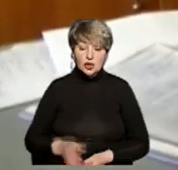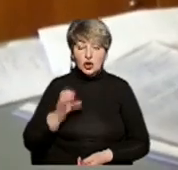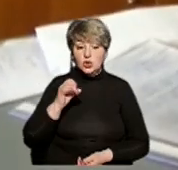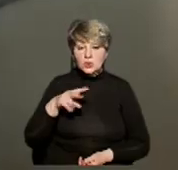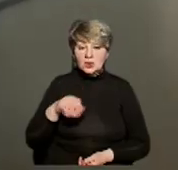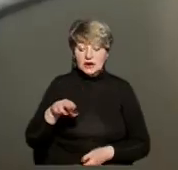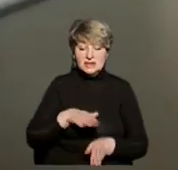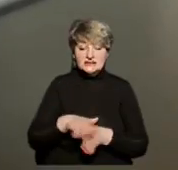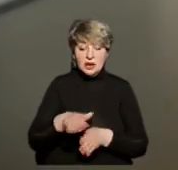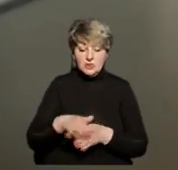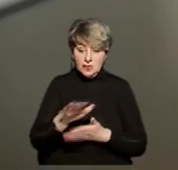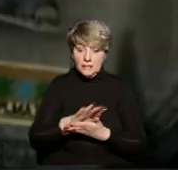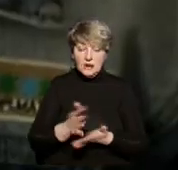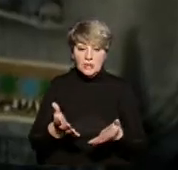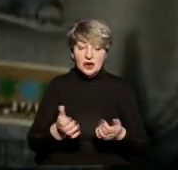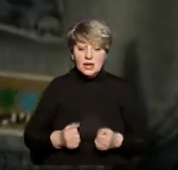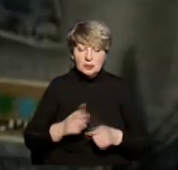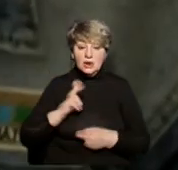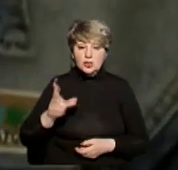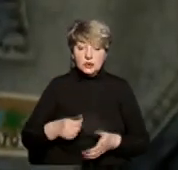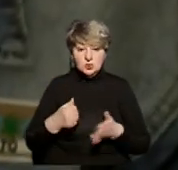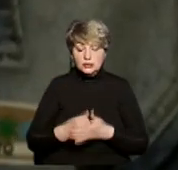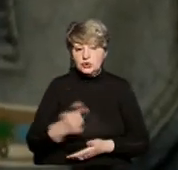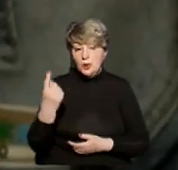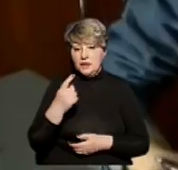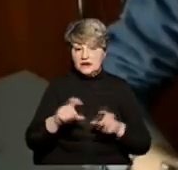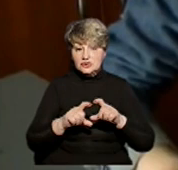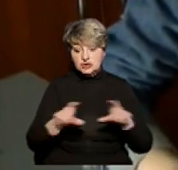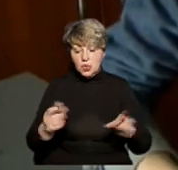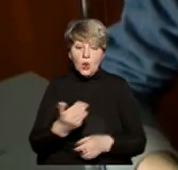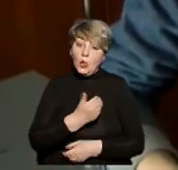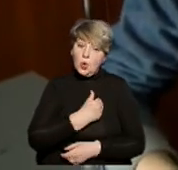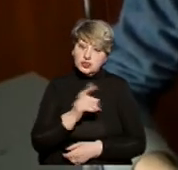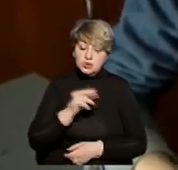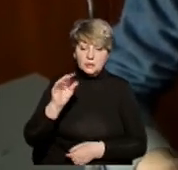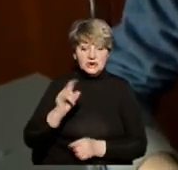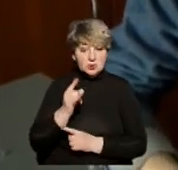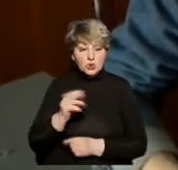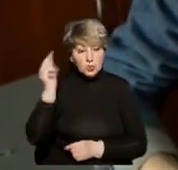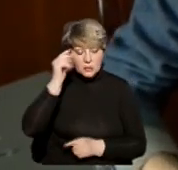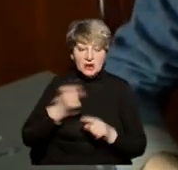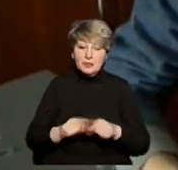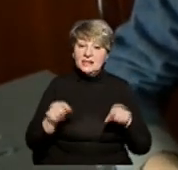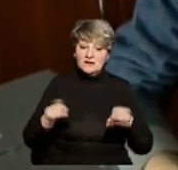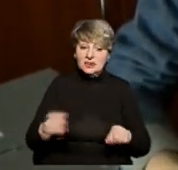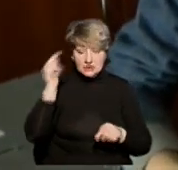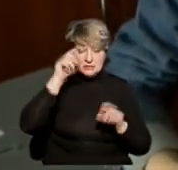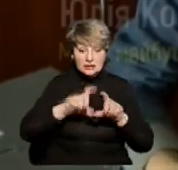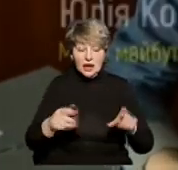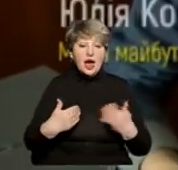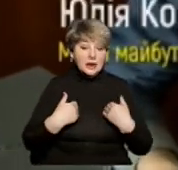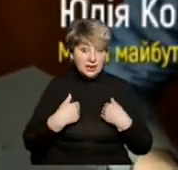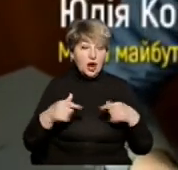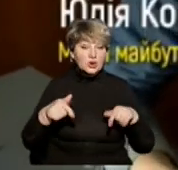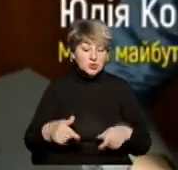Юлія Корець заповнює заяву на прийом доньки Аліси до першої школи Луцька. Каже, хочуть, аби дитина навчалася саме в цьому закладі. Я тут